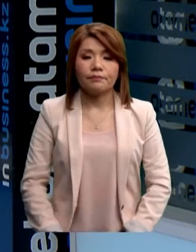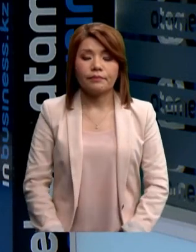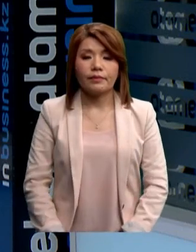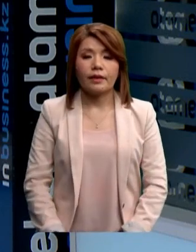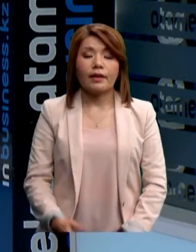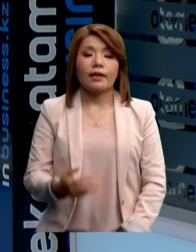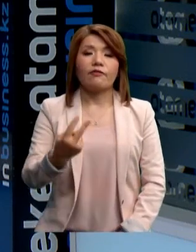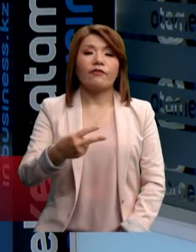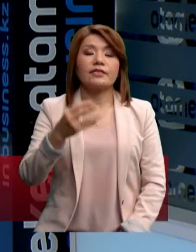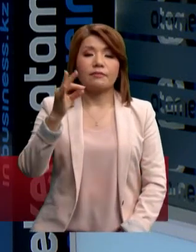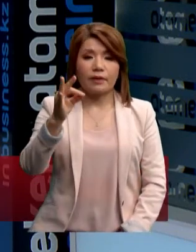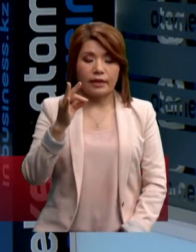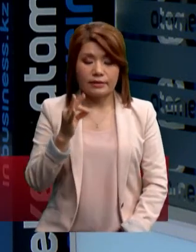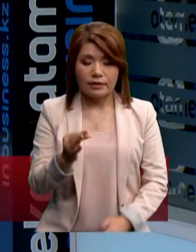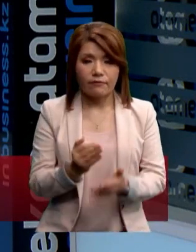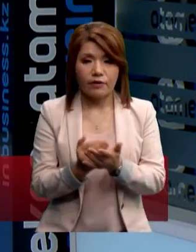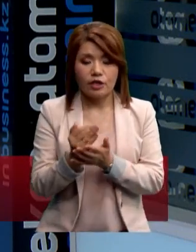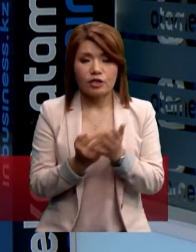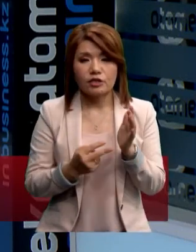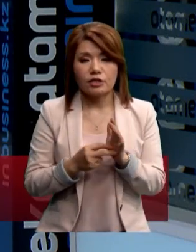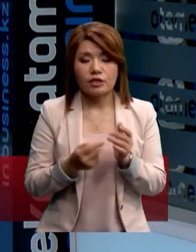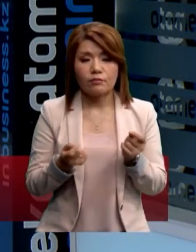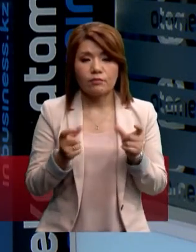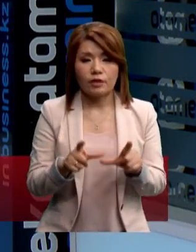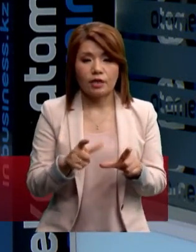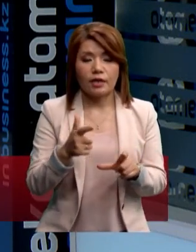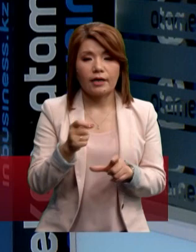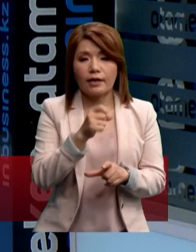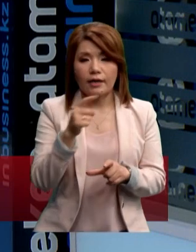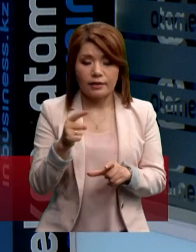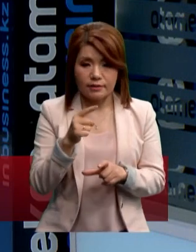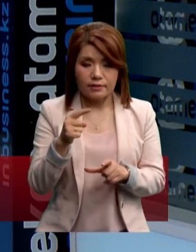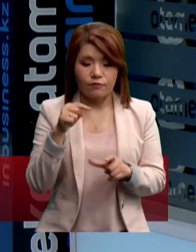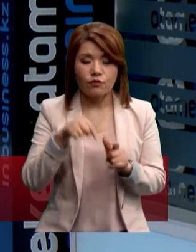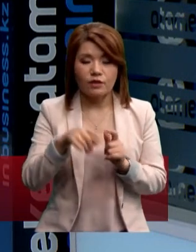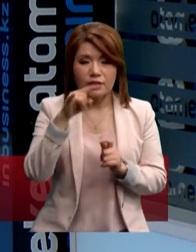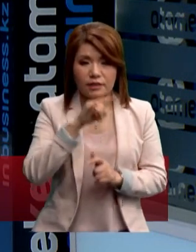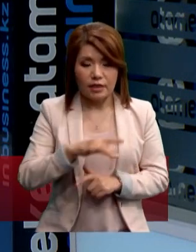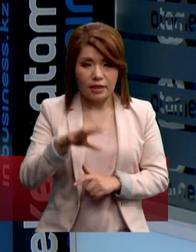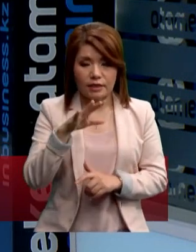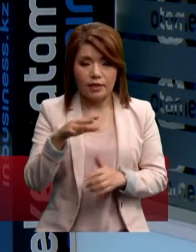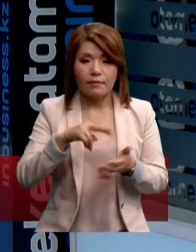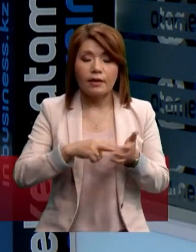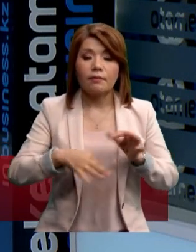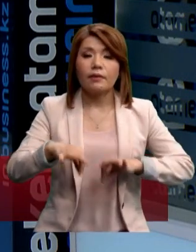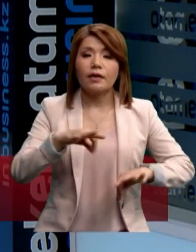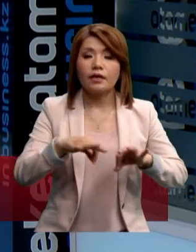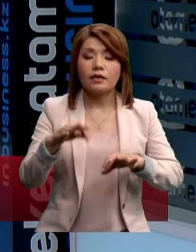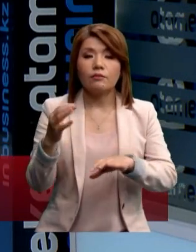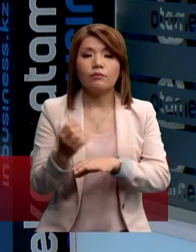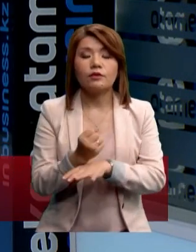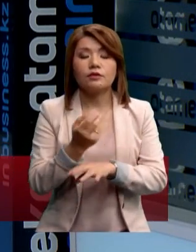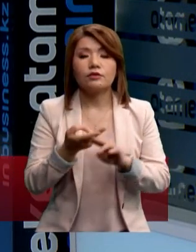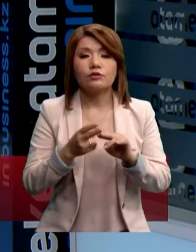на 20 процентов вырастить предельная цена на сжиженный нефтяной газ внутри страны соответствующий проект приказа разработали